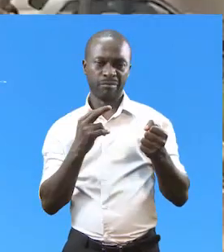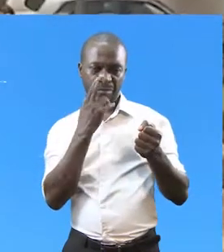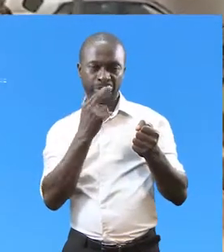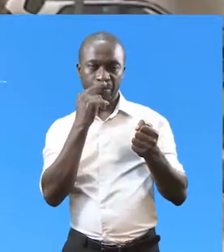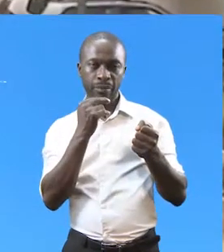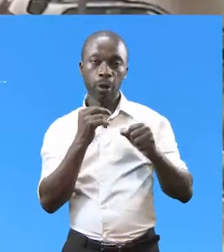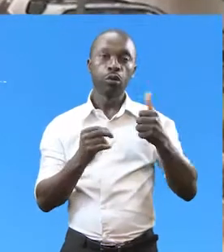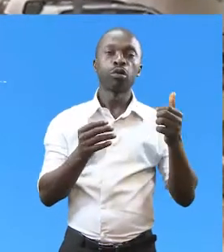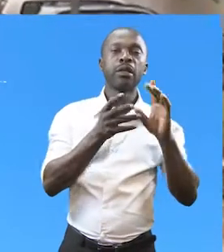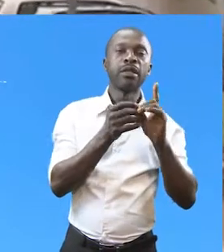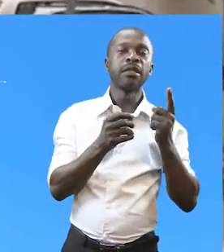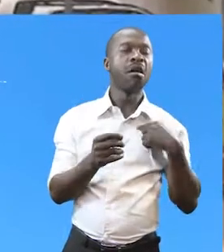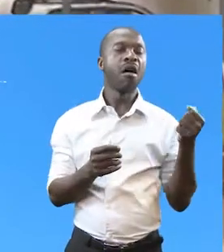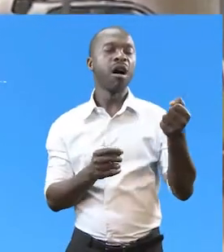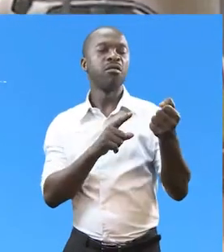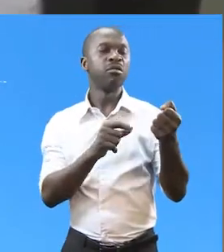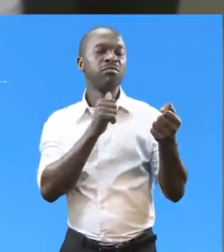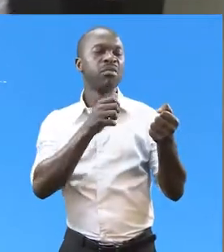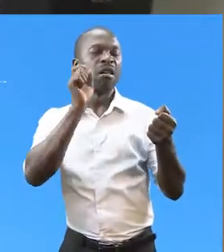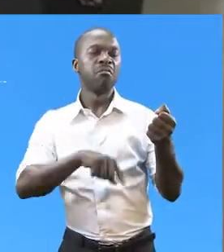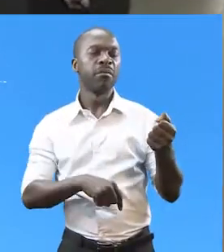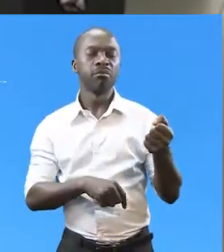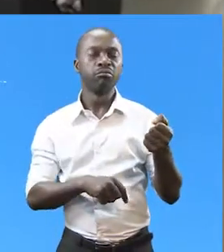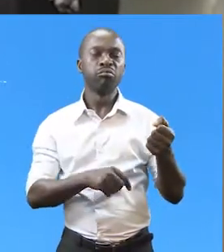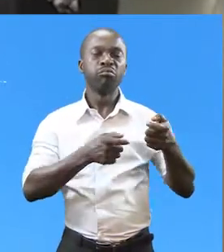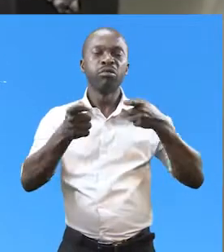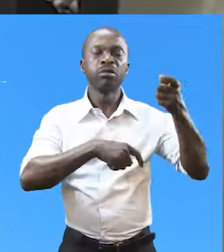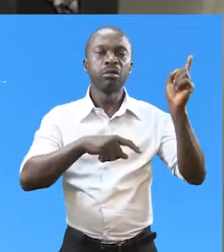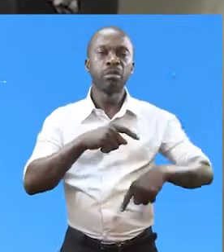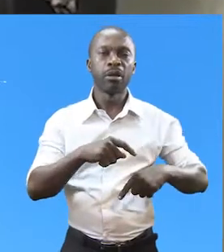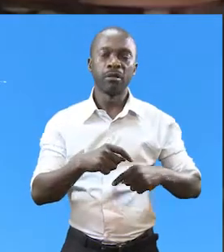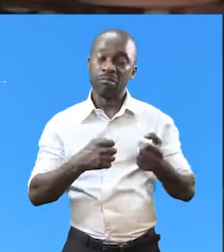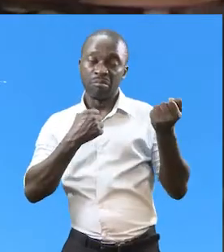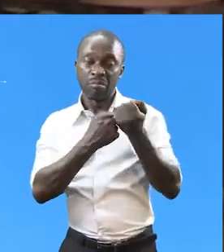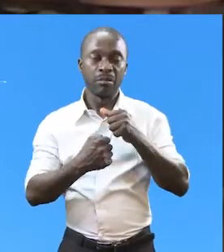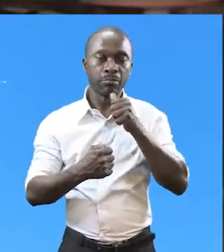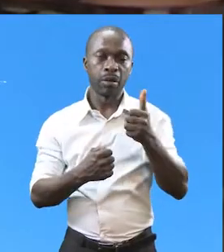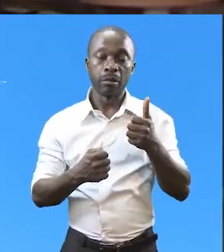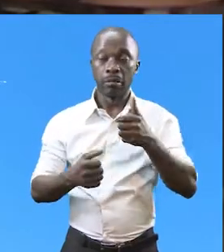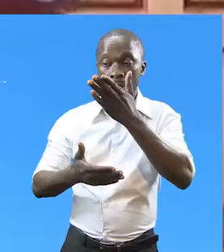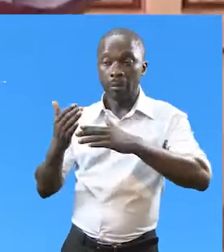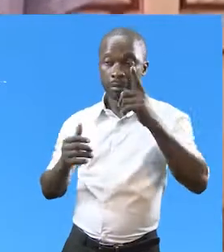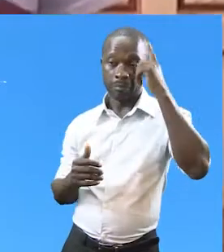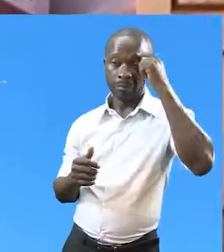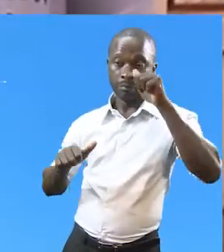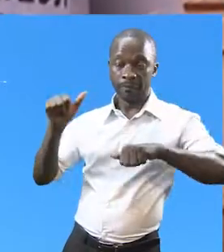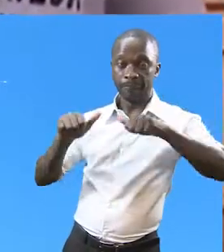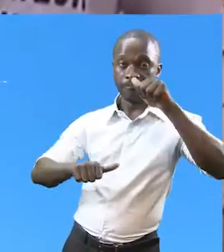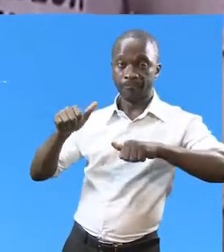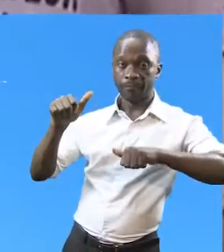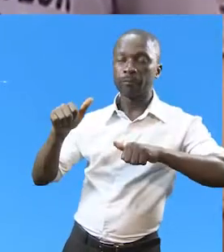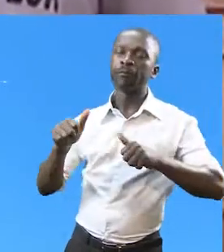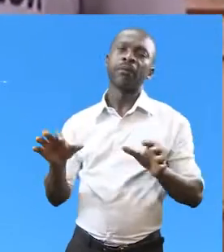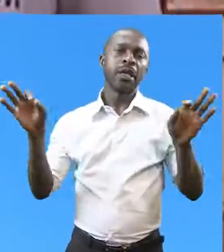et d'autres pensent que cela doit servir de motivation pour que la jeunesse puisse vraiment s'investir en politique. Car il serait temps que